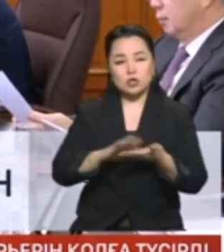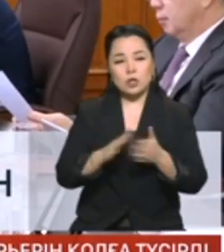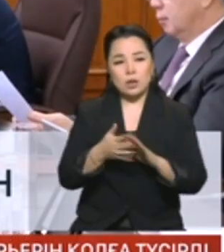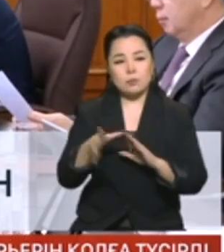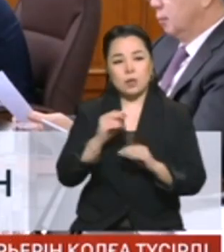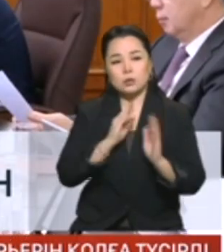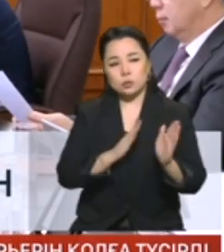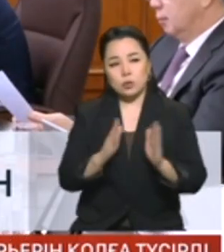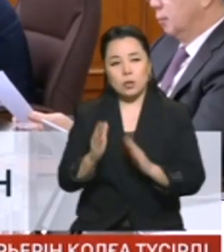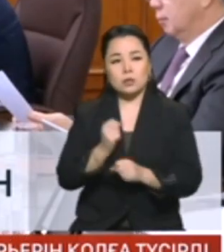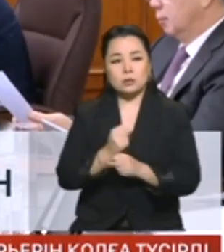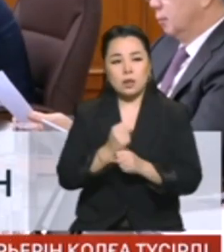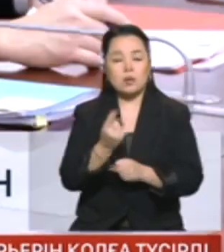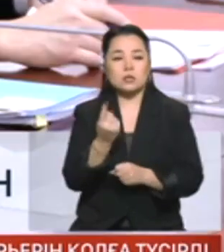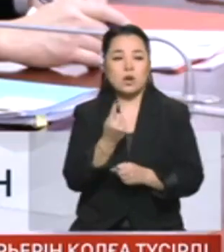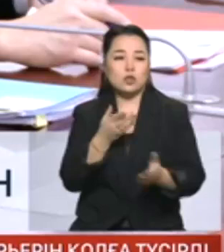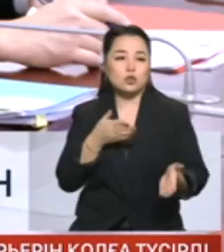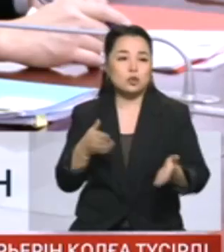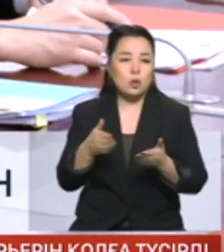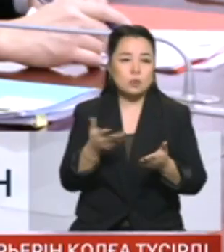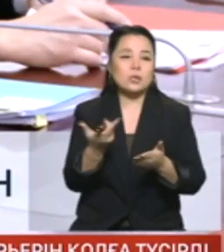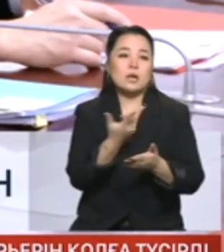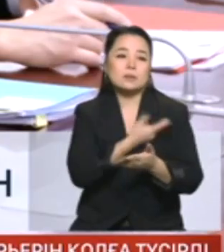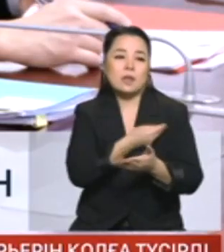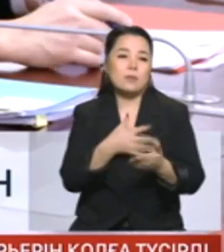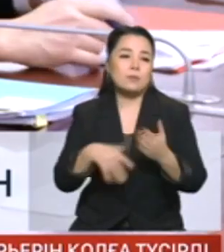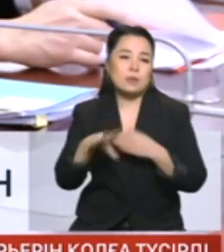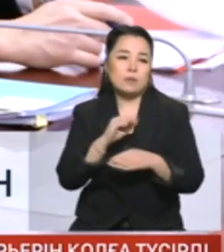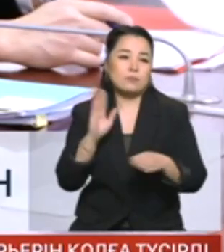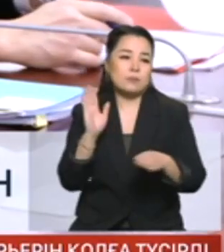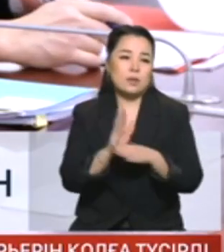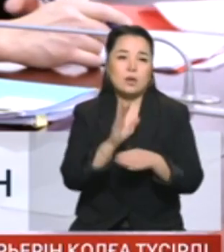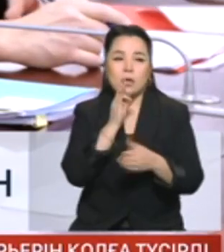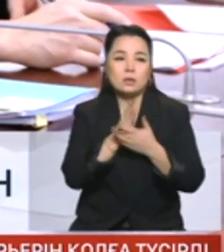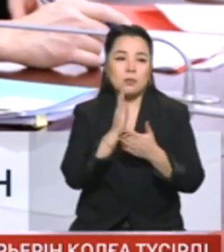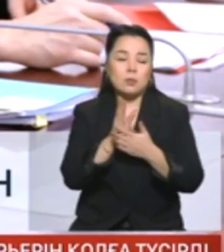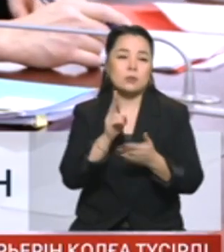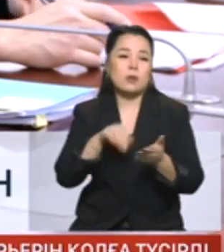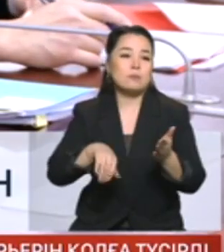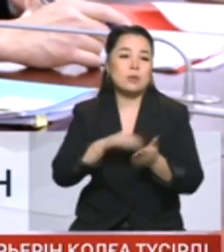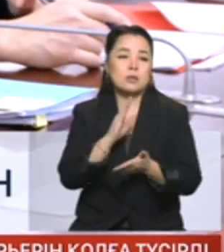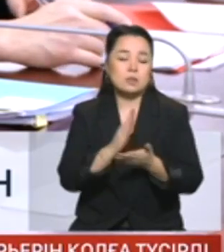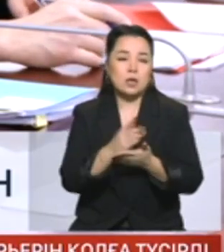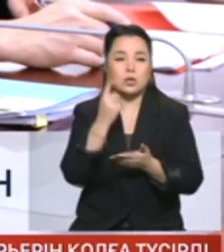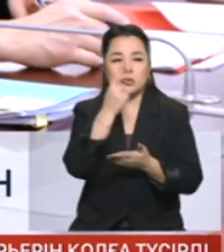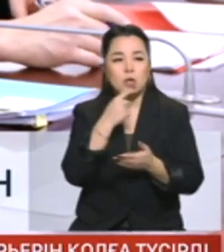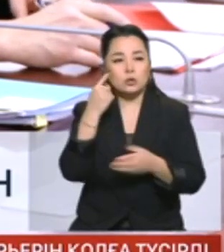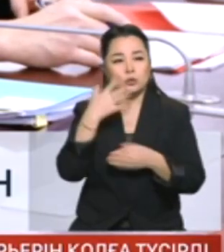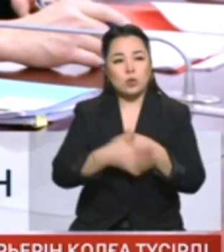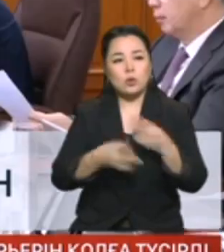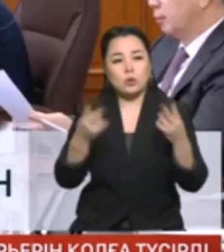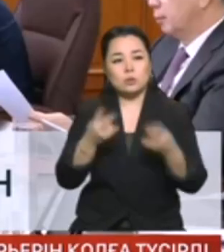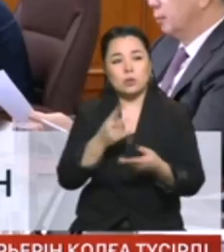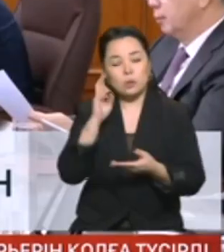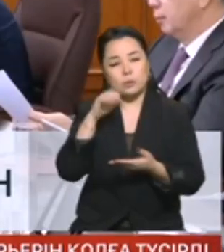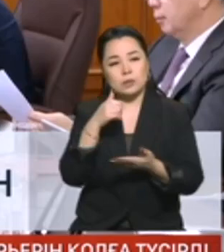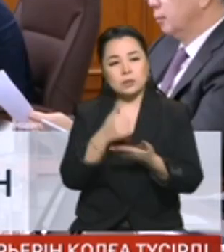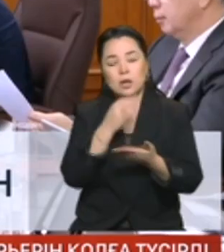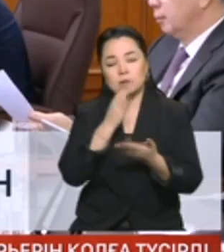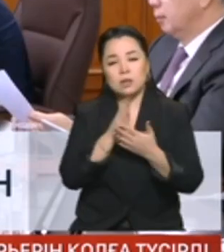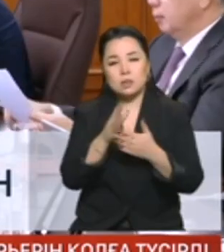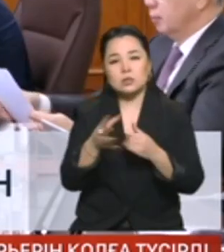жағдайды тұрақтандырудың жалғыз жолы ол екпе салу. Мұны екпеден бас тартып отырғандар жете түсіну керек деді үкімет басшысы.